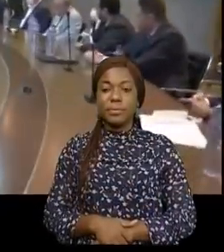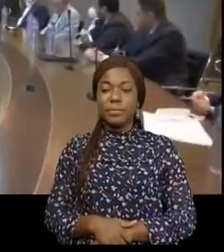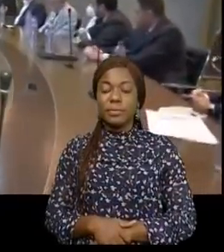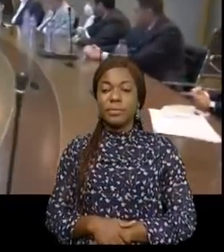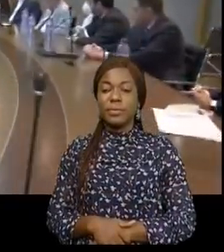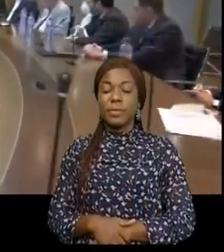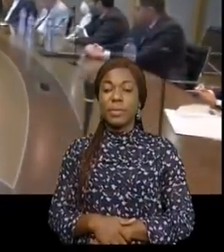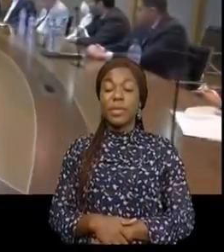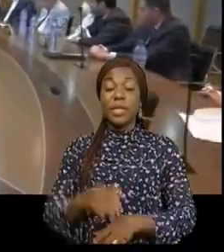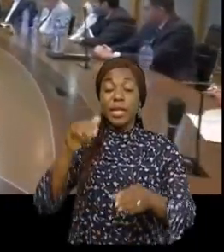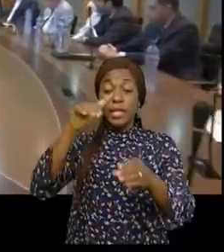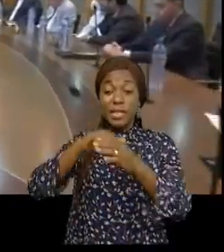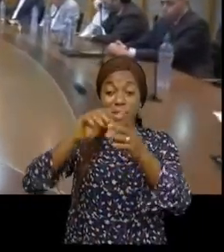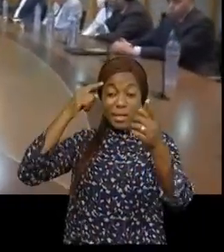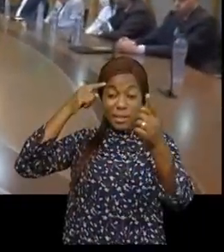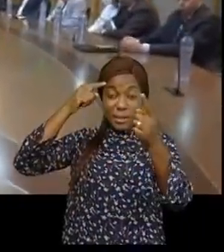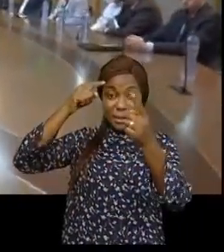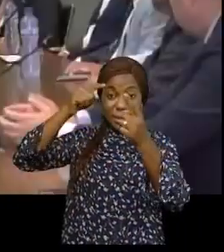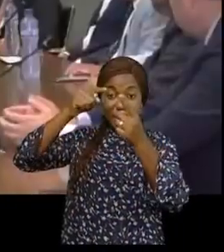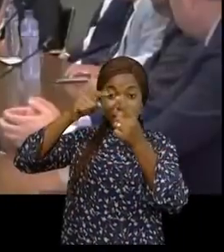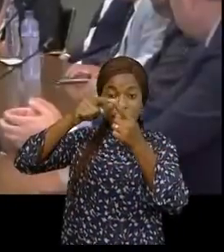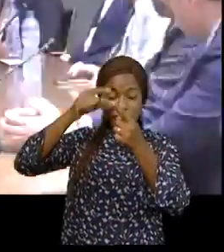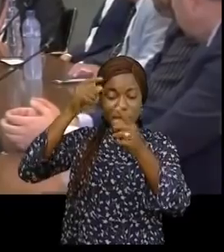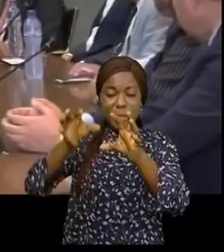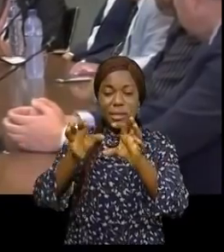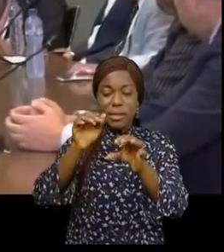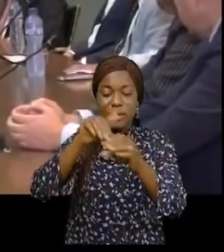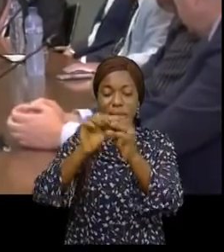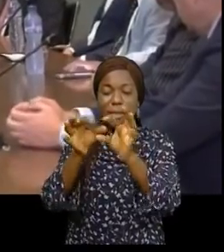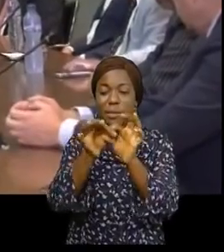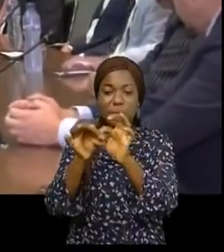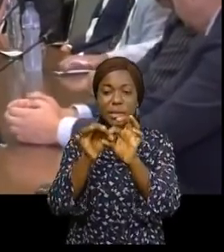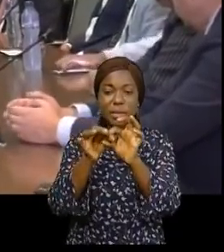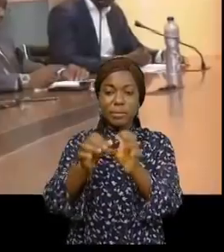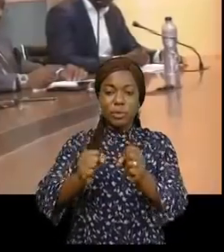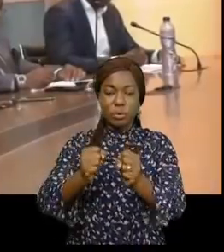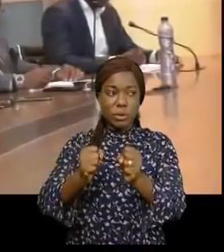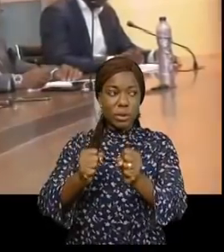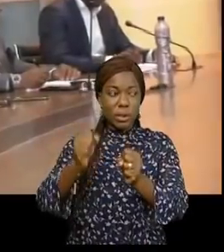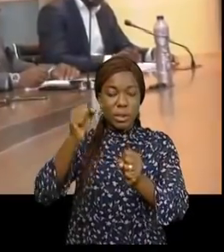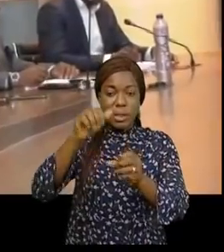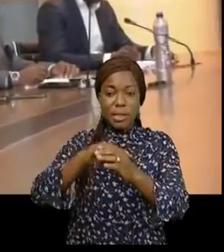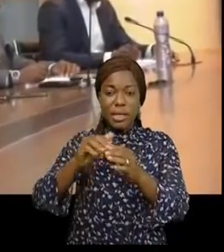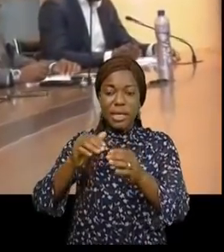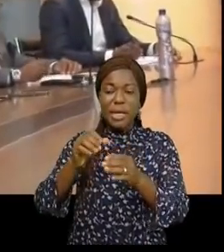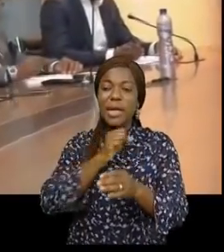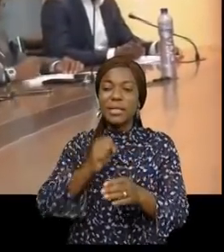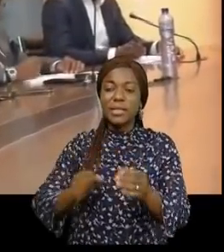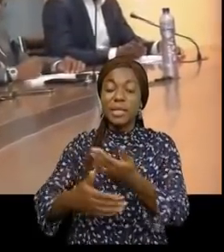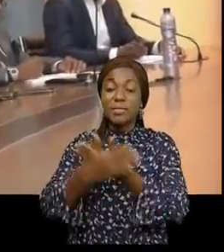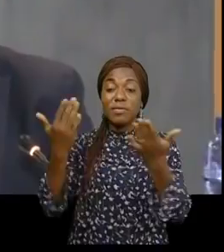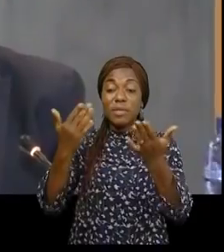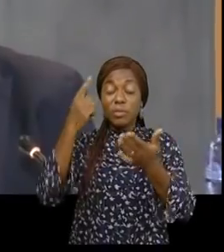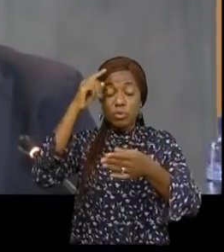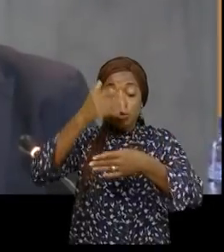Dans l'optique de parvenir à un partenariat solide pour la modernisation des anciennes villes et la construction de nouvelles,